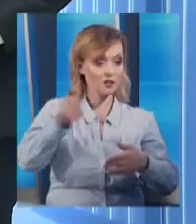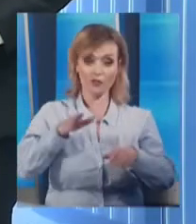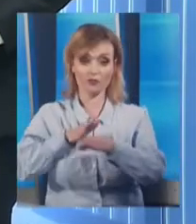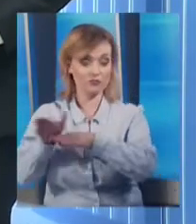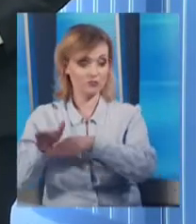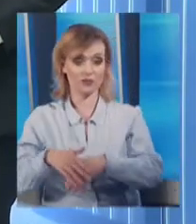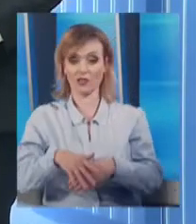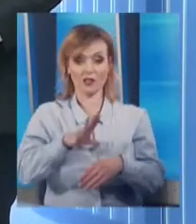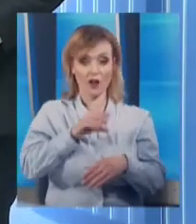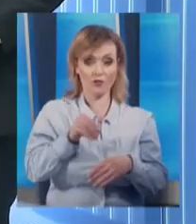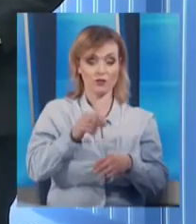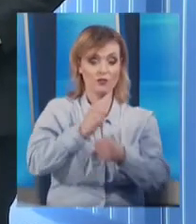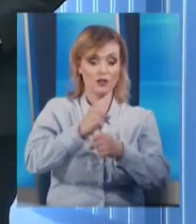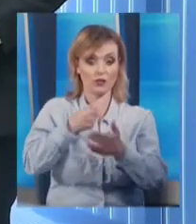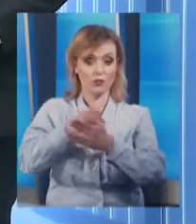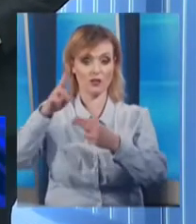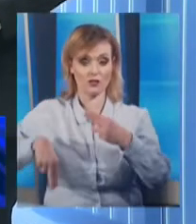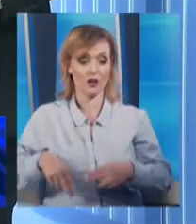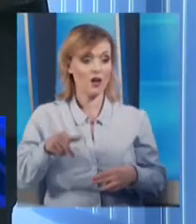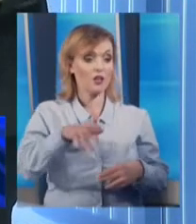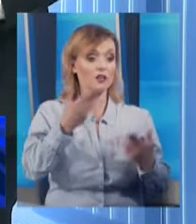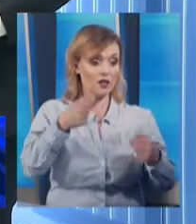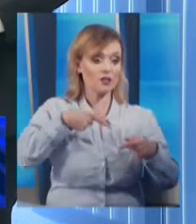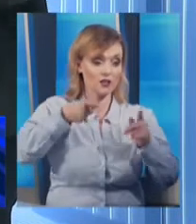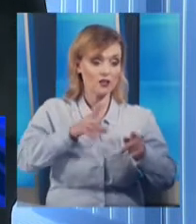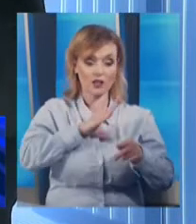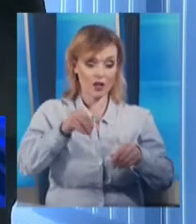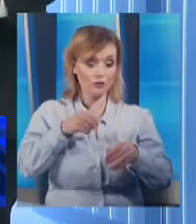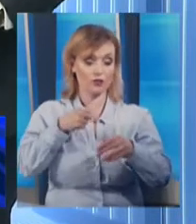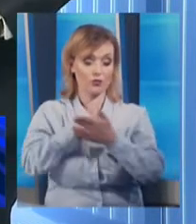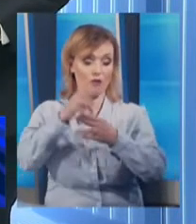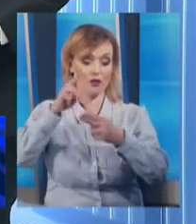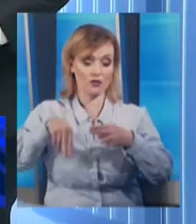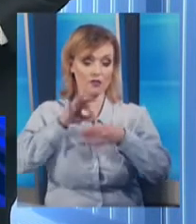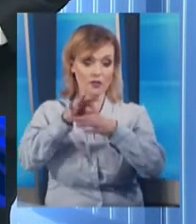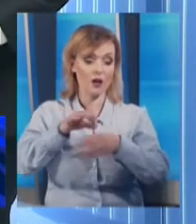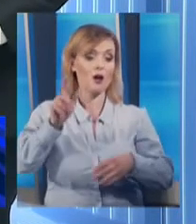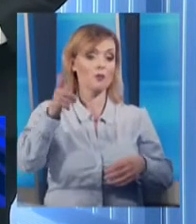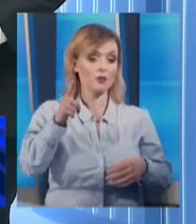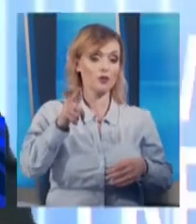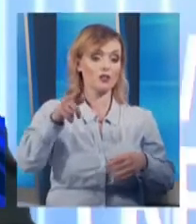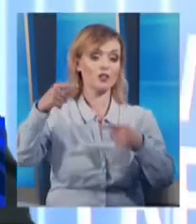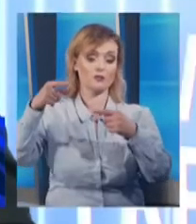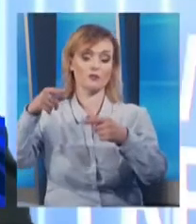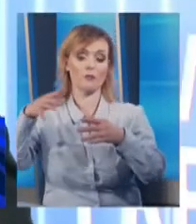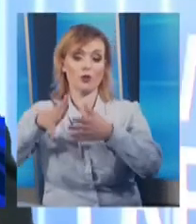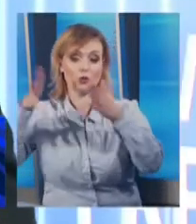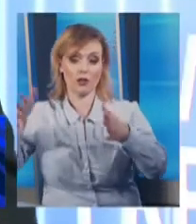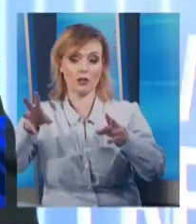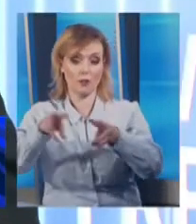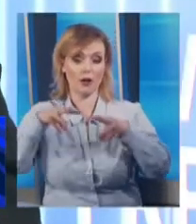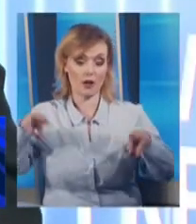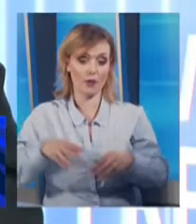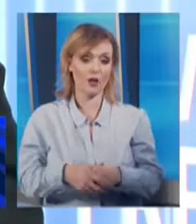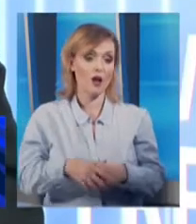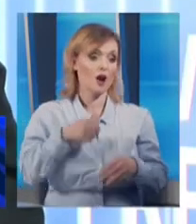Da, n-a mai văzut-o... Da, nu a mai fost pusă în aplicare pentru că alte componente ale acelei conjuncturale majorități au decis să se meargă